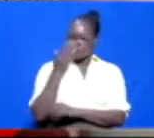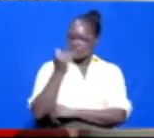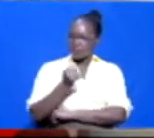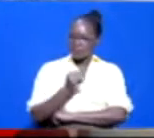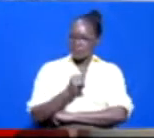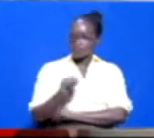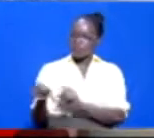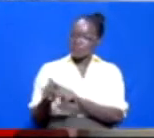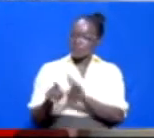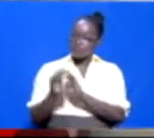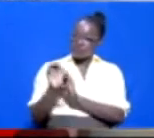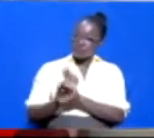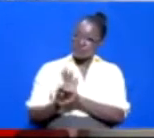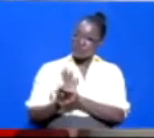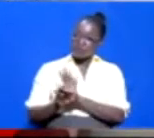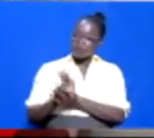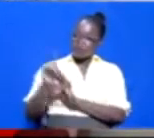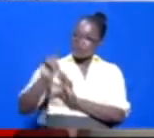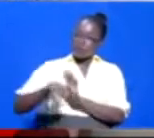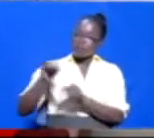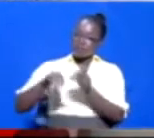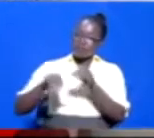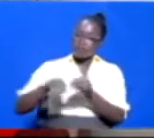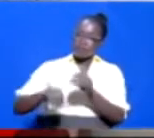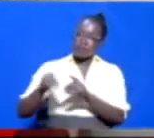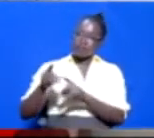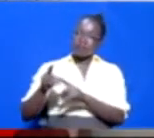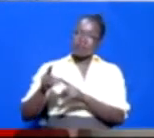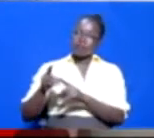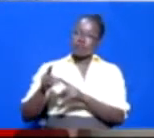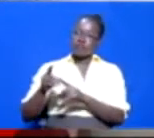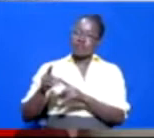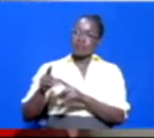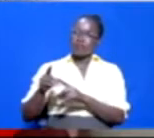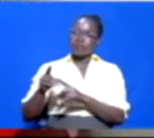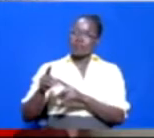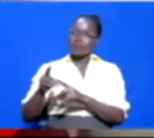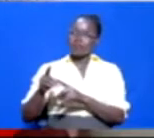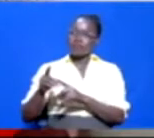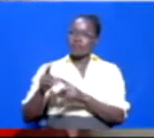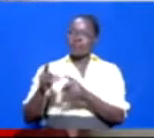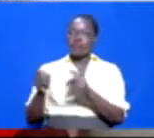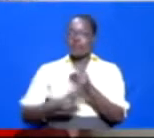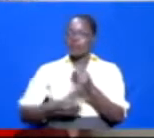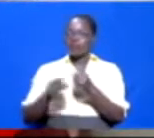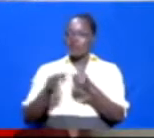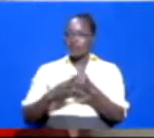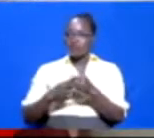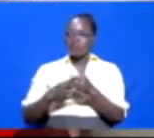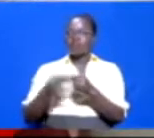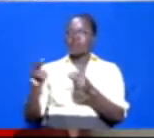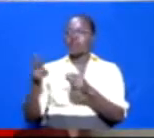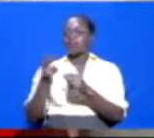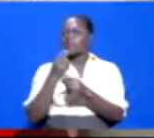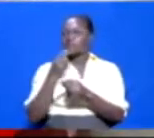katiba lazima kuwe na uchaguzi second Tuesday mwezi wa 8 baada ya miaka 5. Mm-hmm.